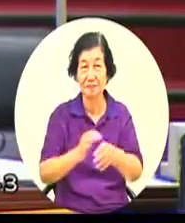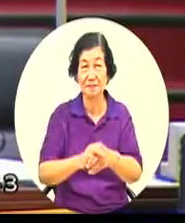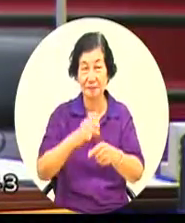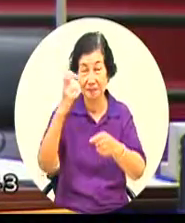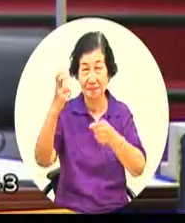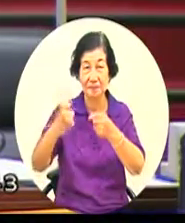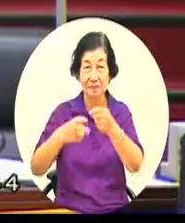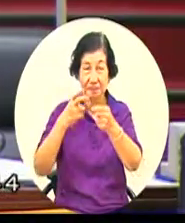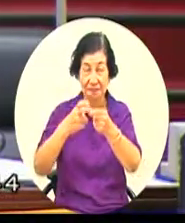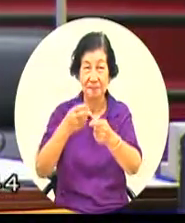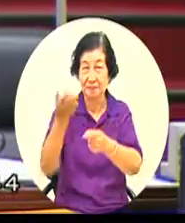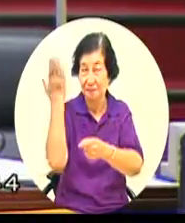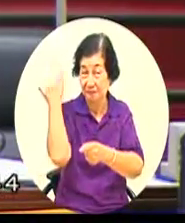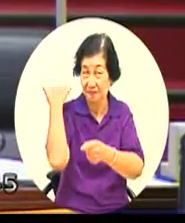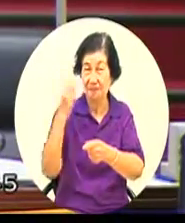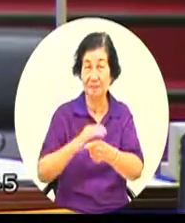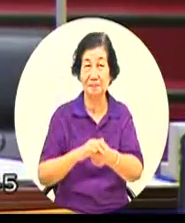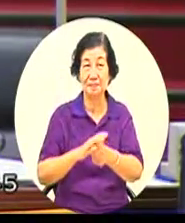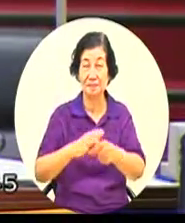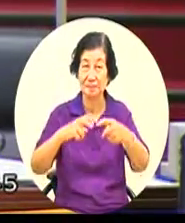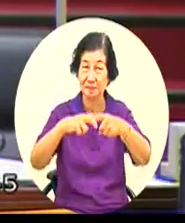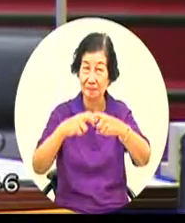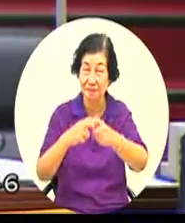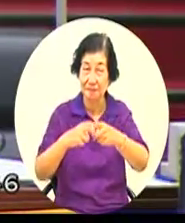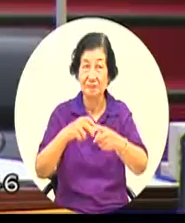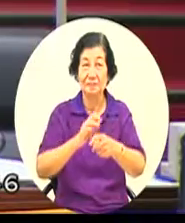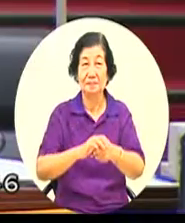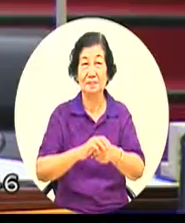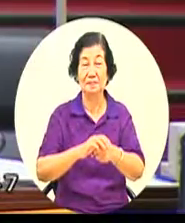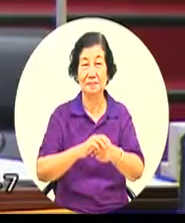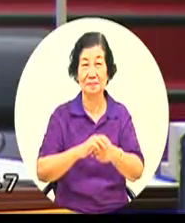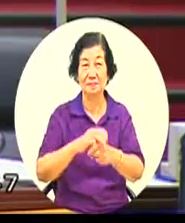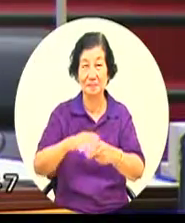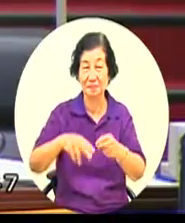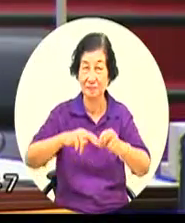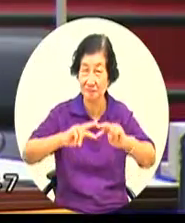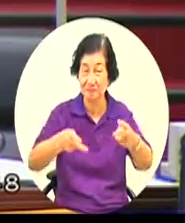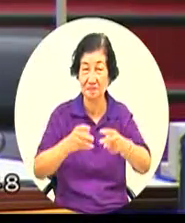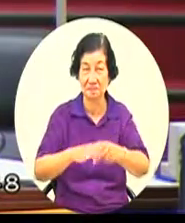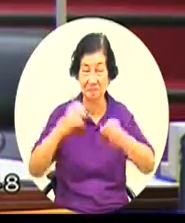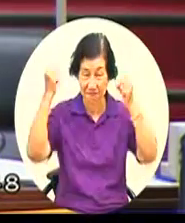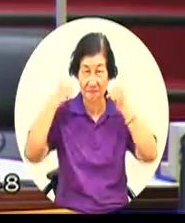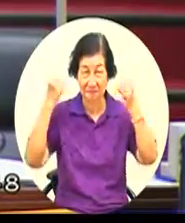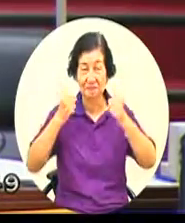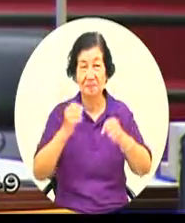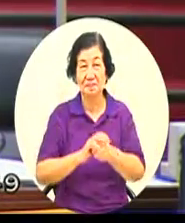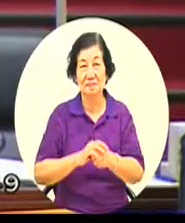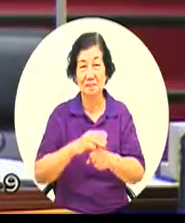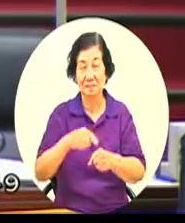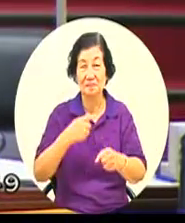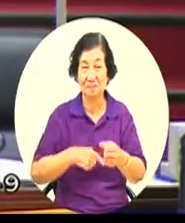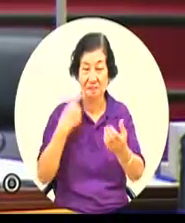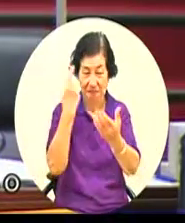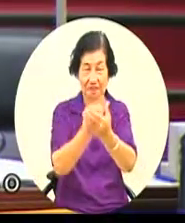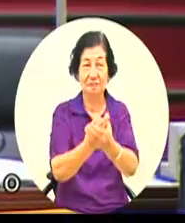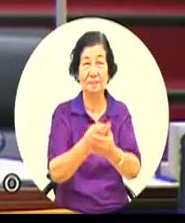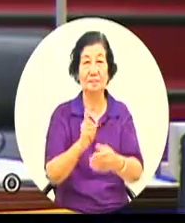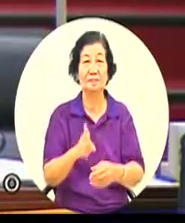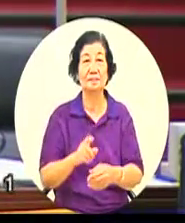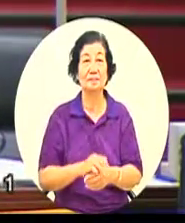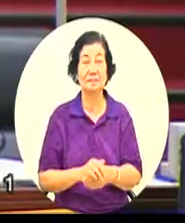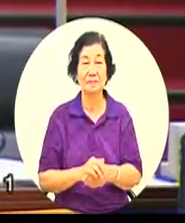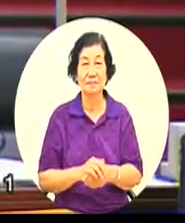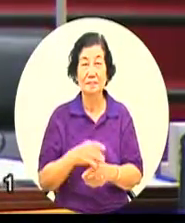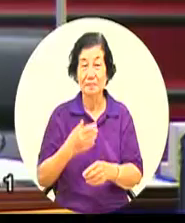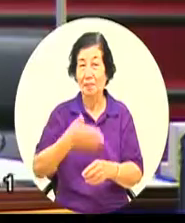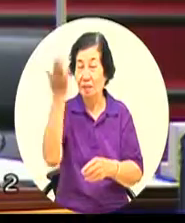20年前呢，李远哲院长在做那个教育改革运动的时候呢，我就参加了。所以那时候呢，我做那个高雄